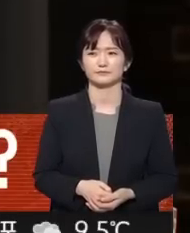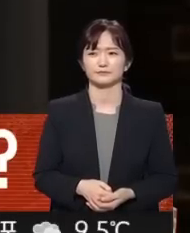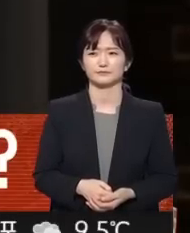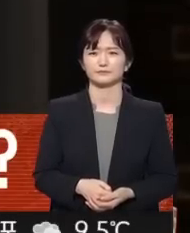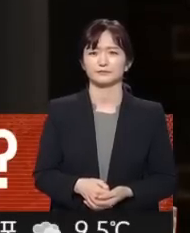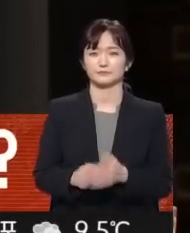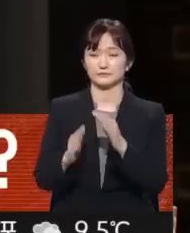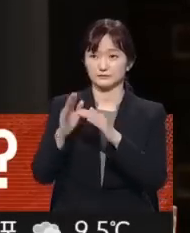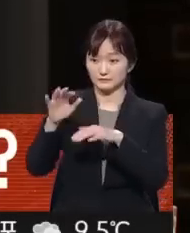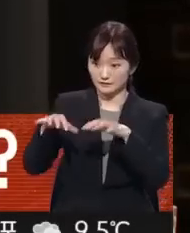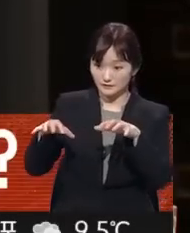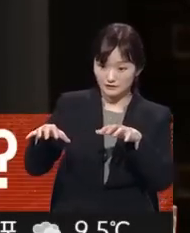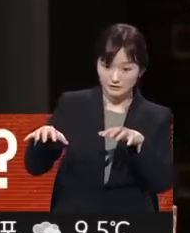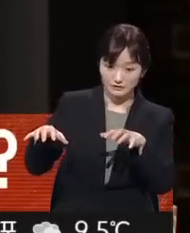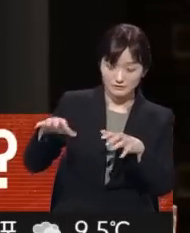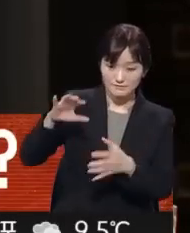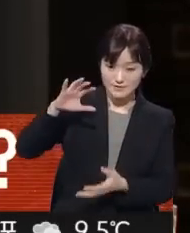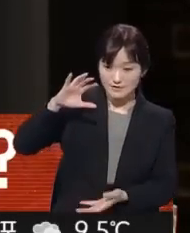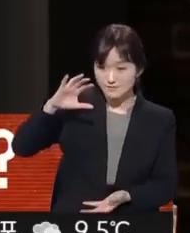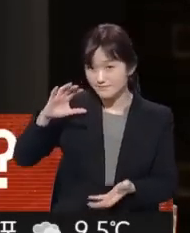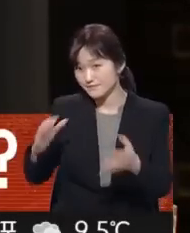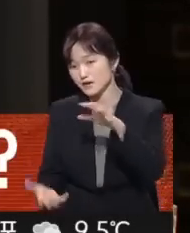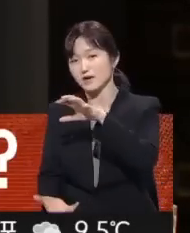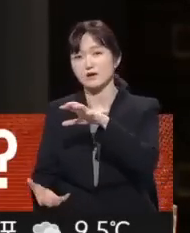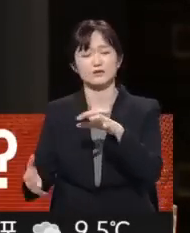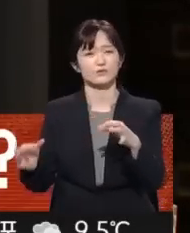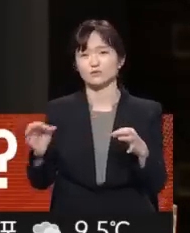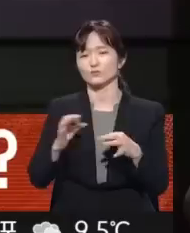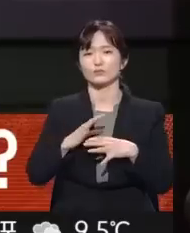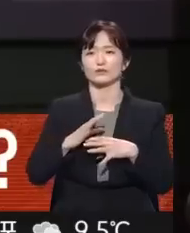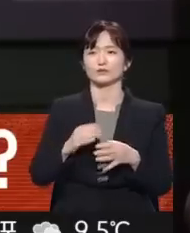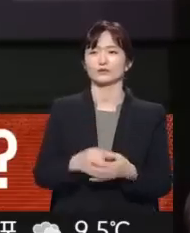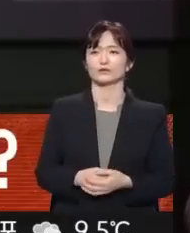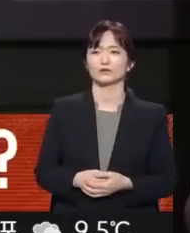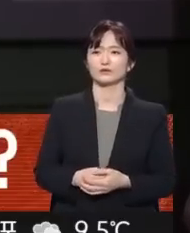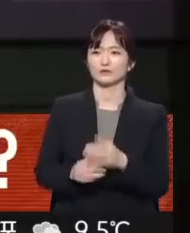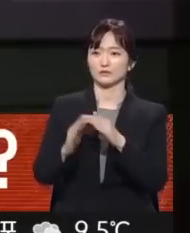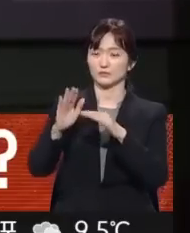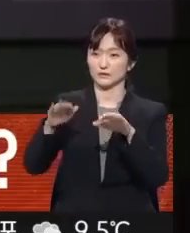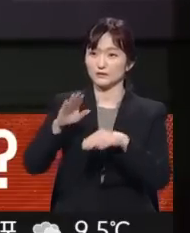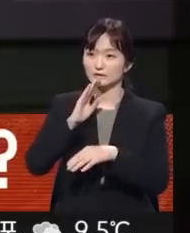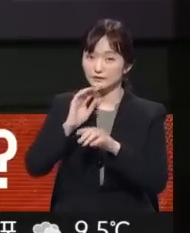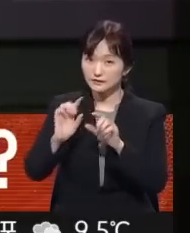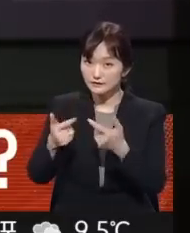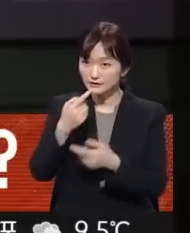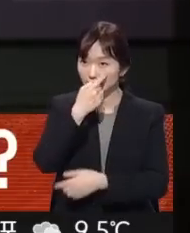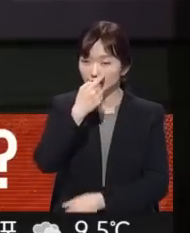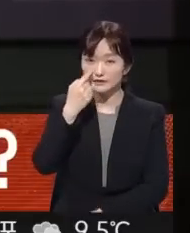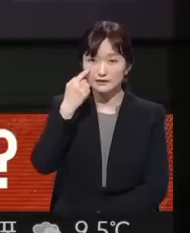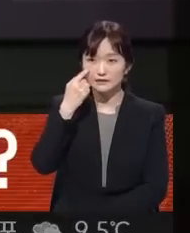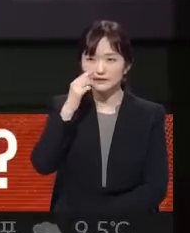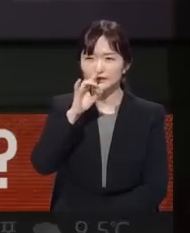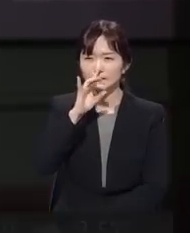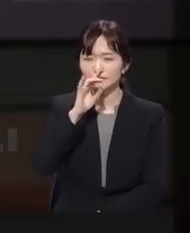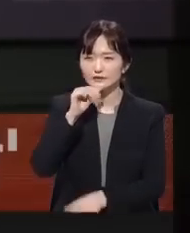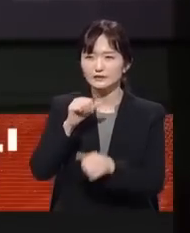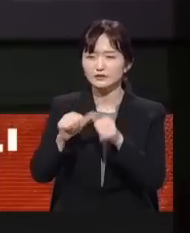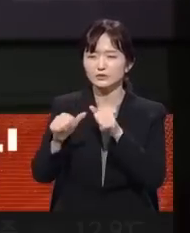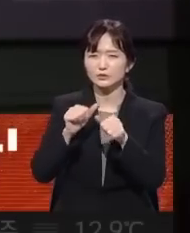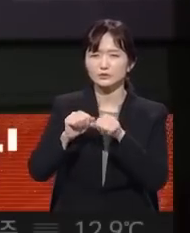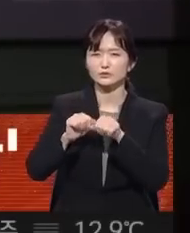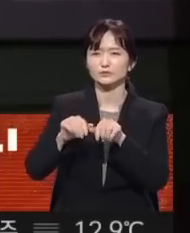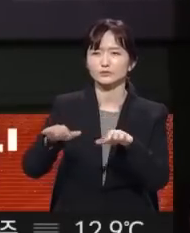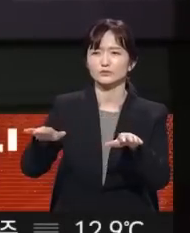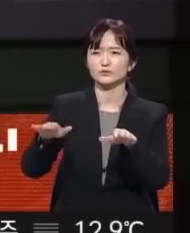마을 동네는 정말 발칵 뒤집어졌겠네요 일단이 마을에는요 사실이 아닌 아니면 최소한 확인도 되지 않은 그런 소문들이 많이 돌고